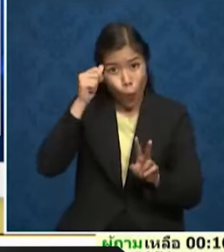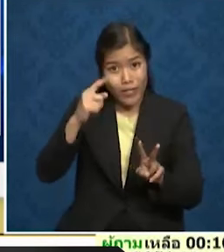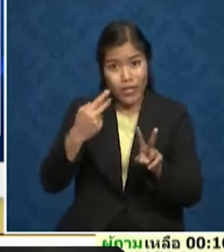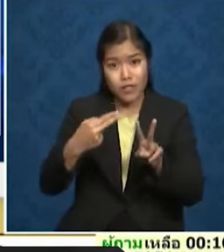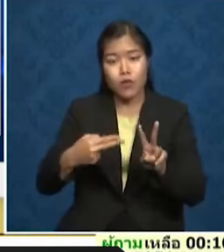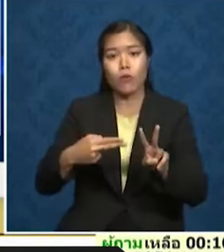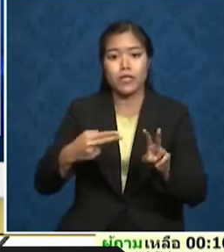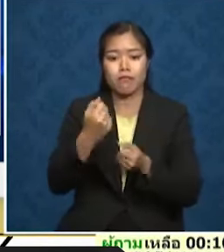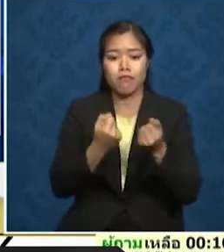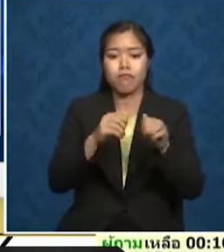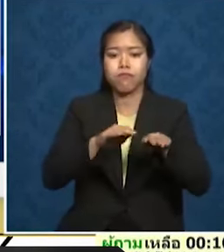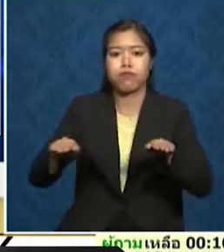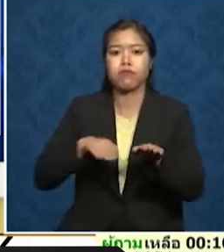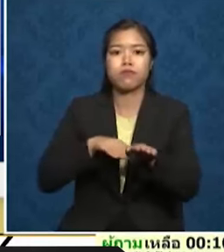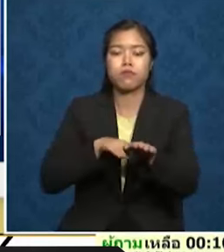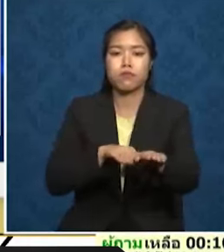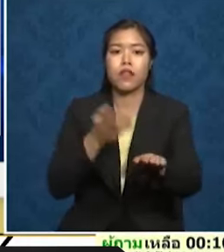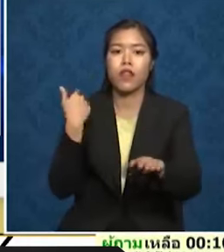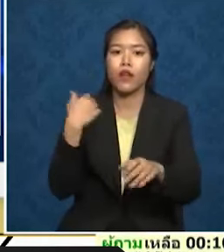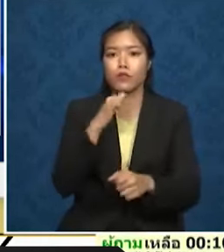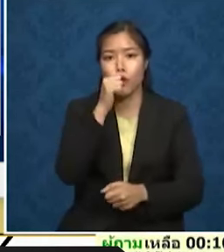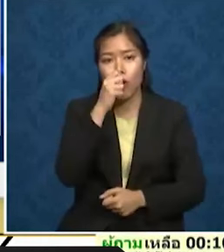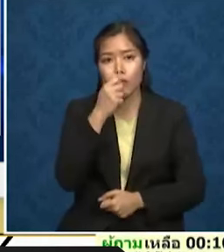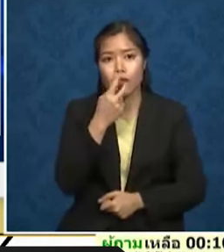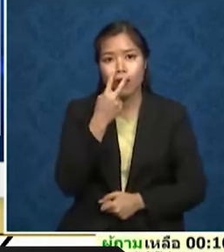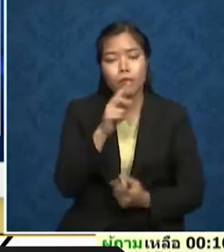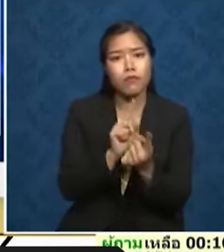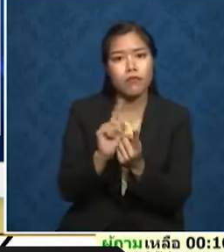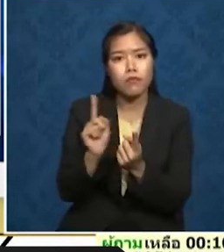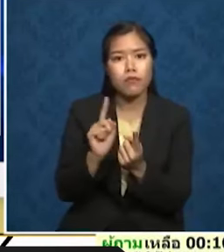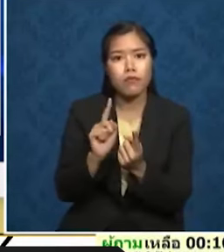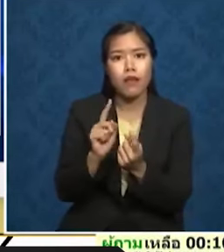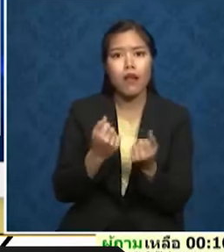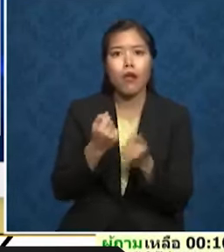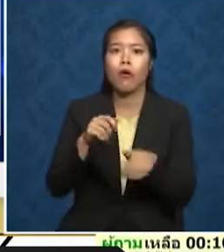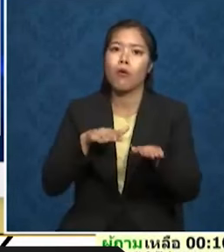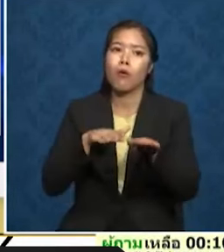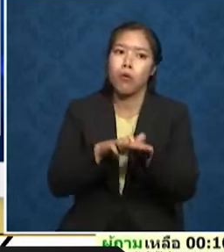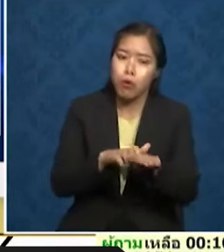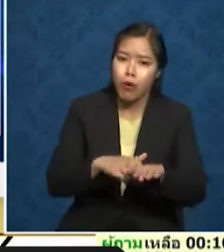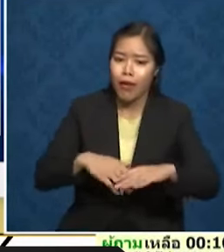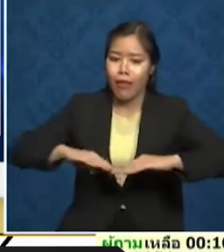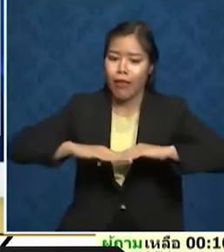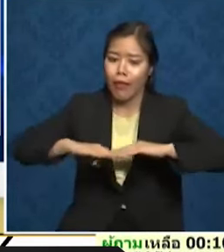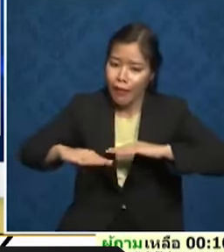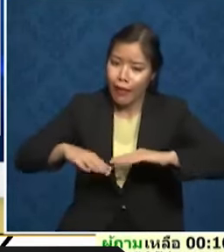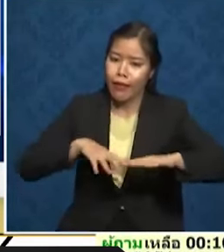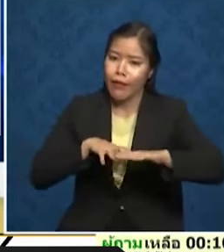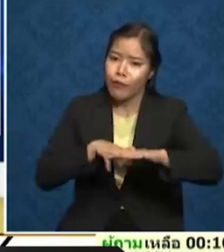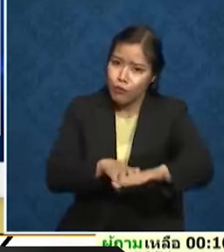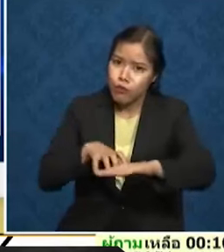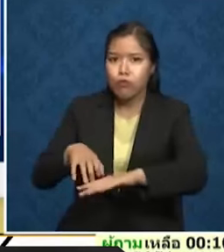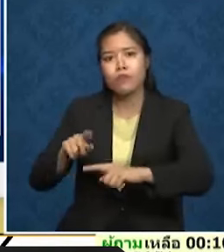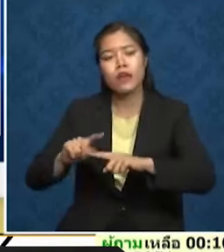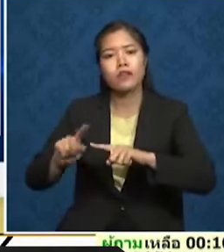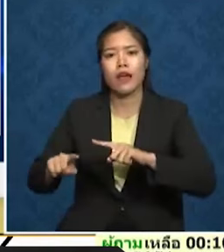ที่เราเปิดทดลองให้ใช้ที่ผ่านมาไม่ปรากฏว่ามีการเกิดอุบัติเหตุจากพื้นผิวจราจรหรือว่าช่วงรอยต่อสะพาน